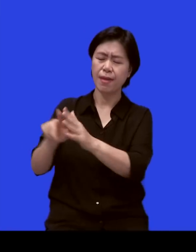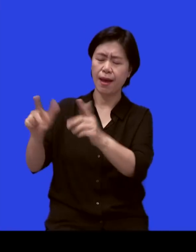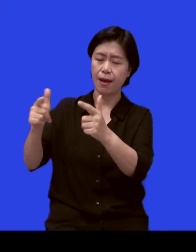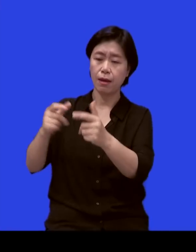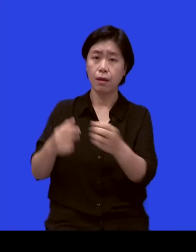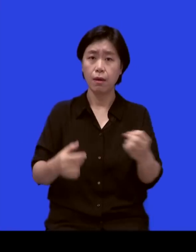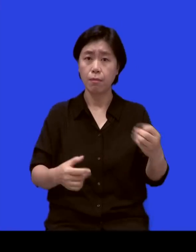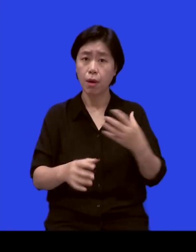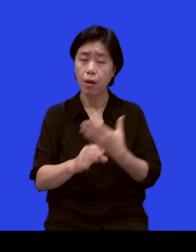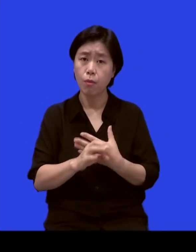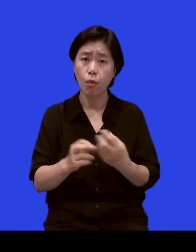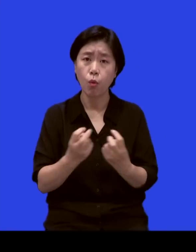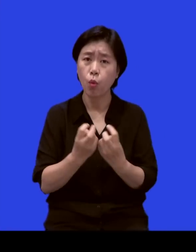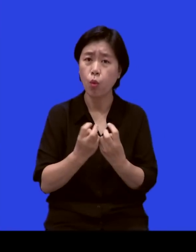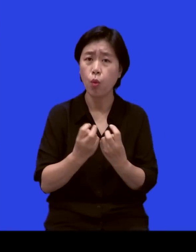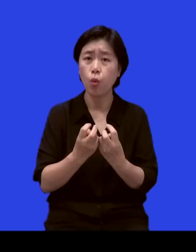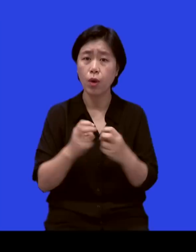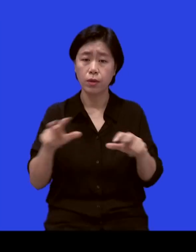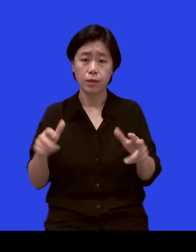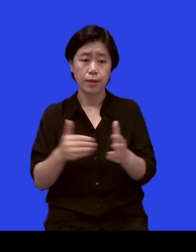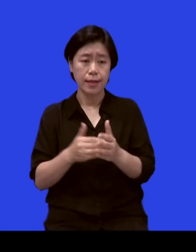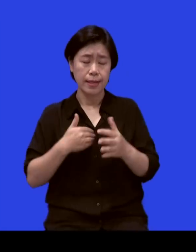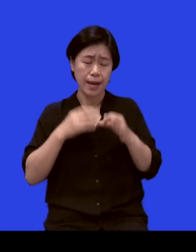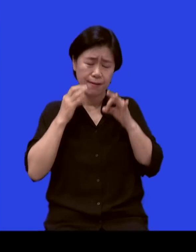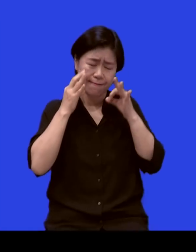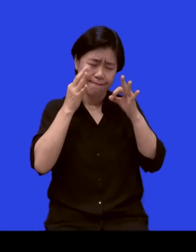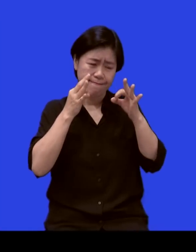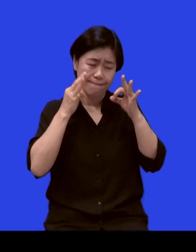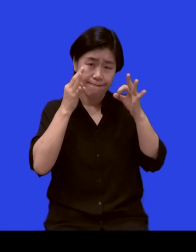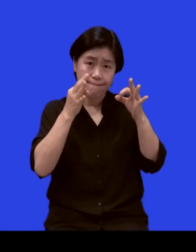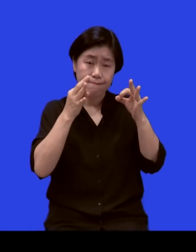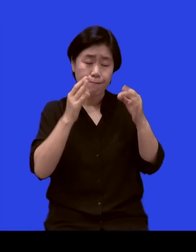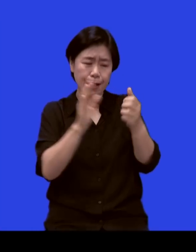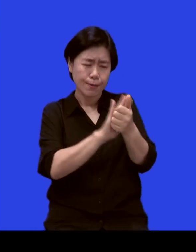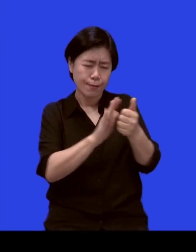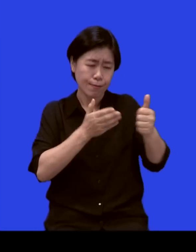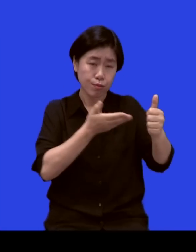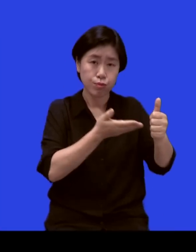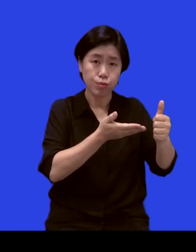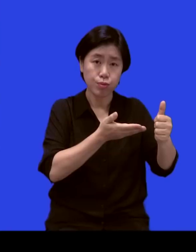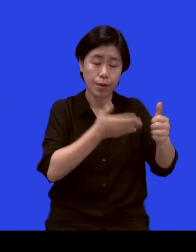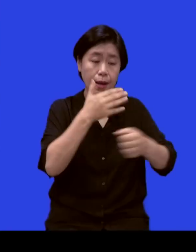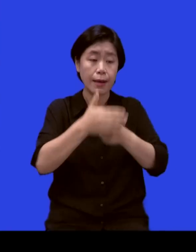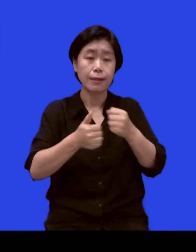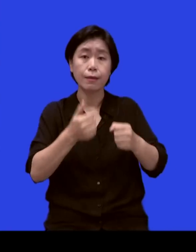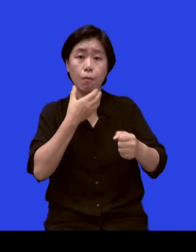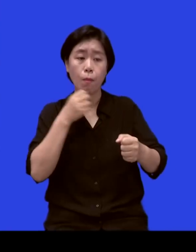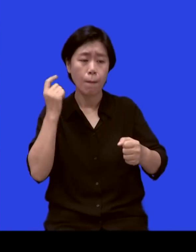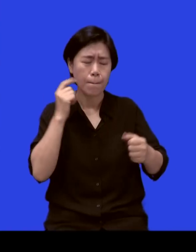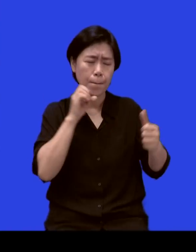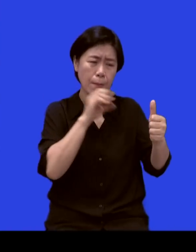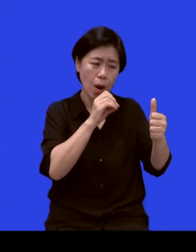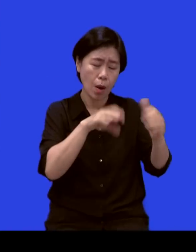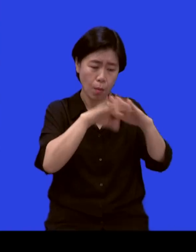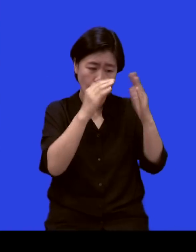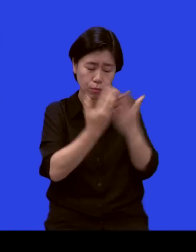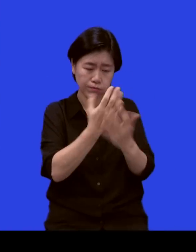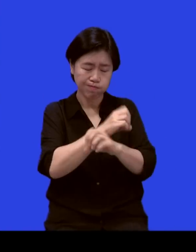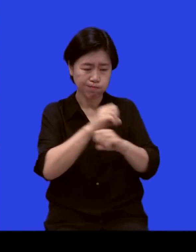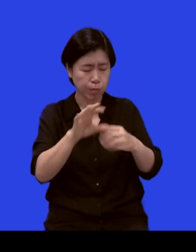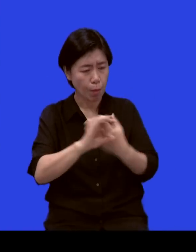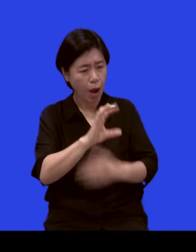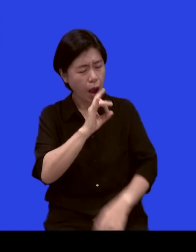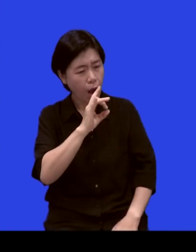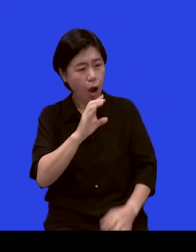이렇게 애를 쓰고 이 모든 시간들이 다 물거품으로 이제 날아갈까 봐. 네. 그러니까 그것부터